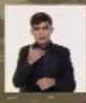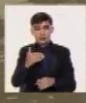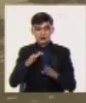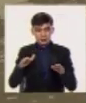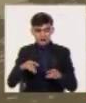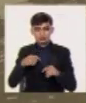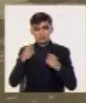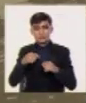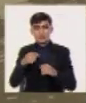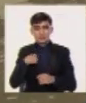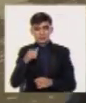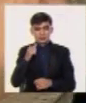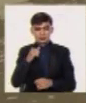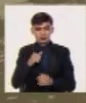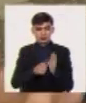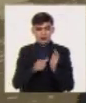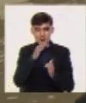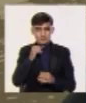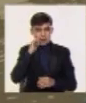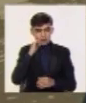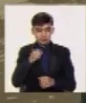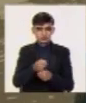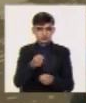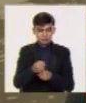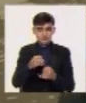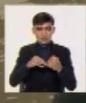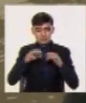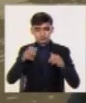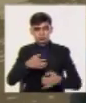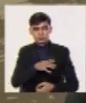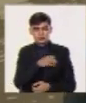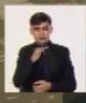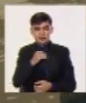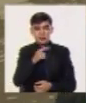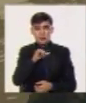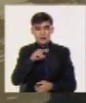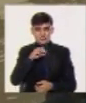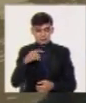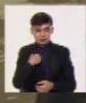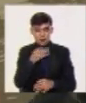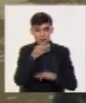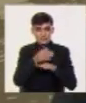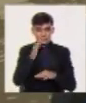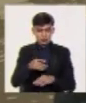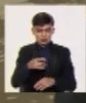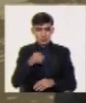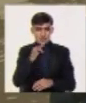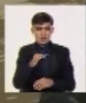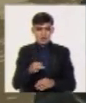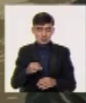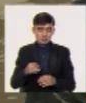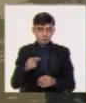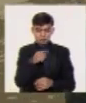біздердің үлкен 60-қа шыққан әжемізді да ұрып, соғып, тартып алып жерімізді. Гүлмира, мен жауап берем, бас мына жерге сал